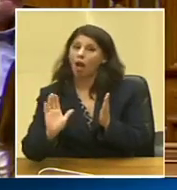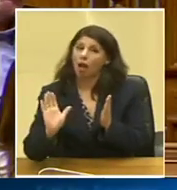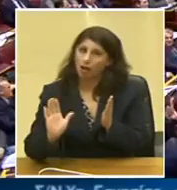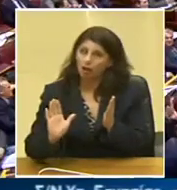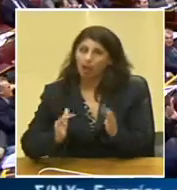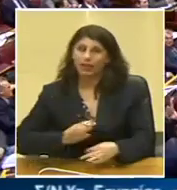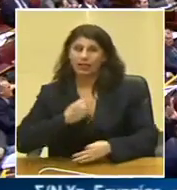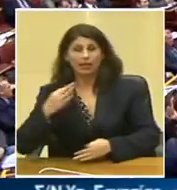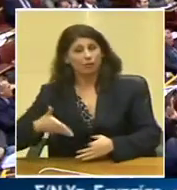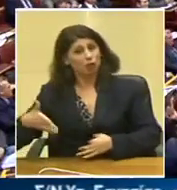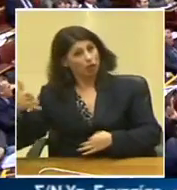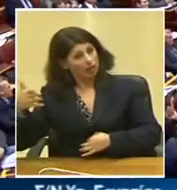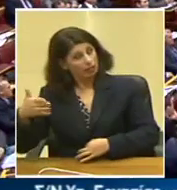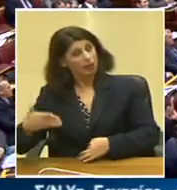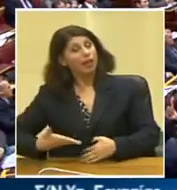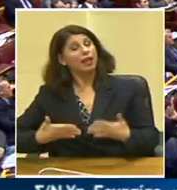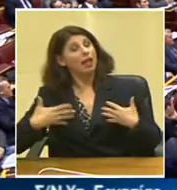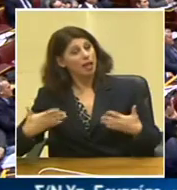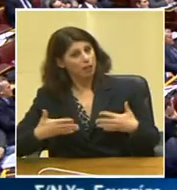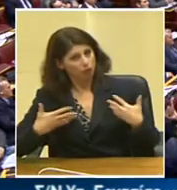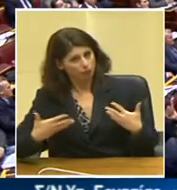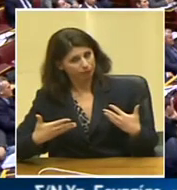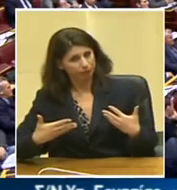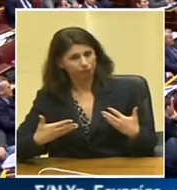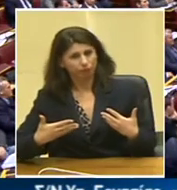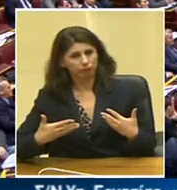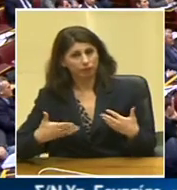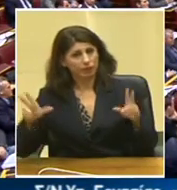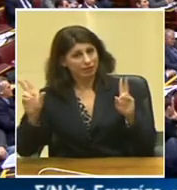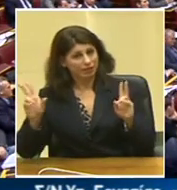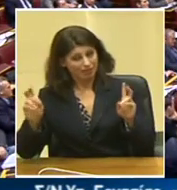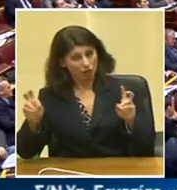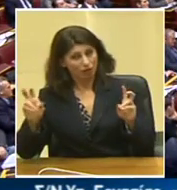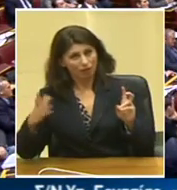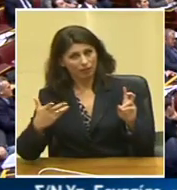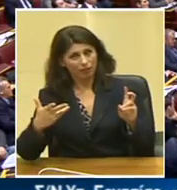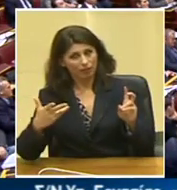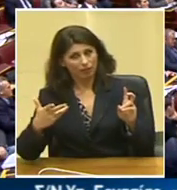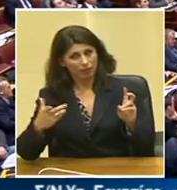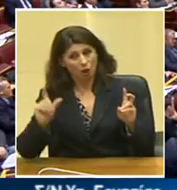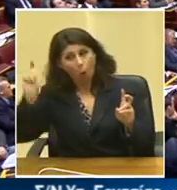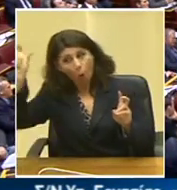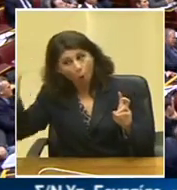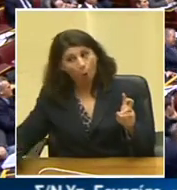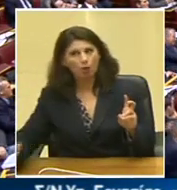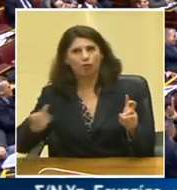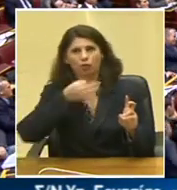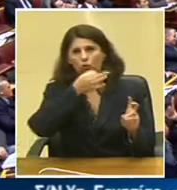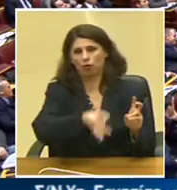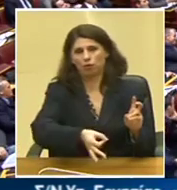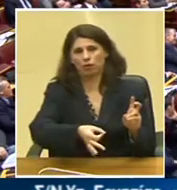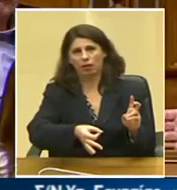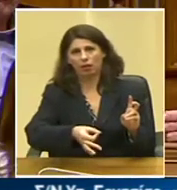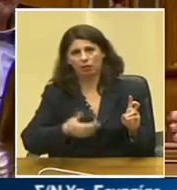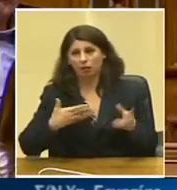κύριε Μητσοτάκη, χαίρομαι, εισαγωγικά σημαίνει ότι την αποδίδει στον ίδιο, κύριε. Χαίρομαι που λέτε ότι δεν την